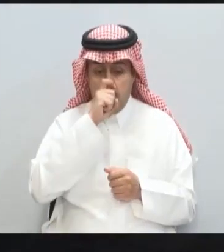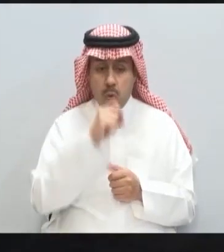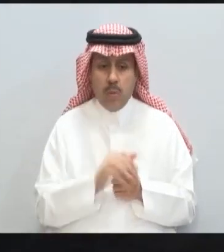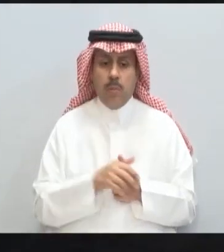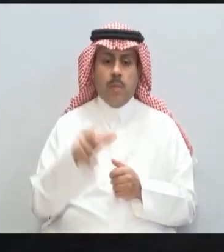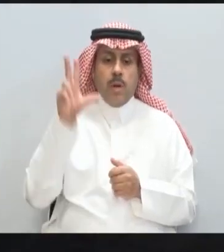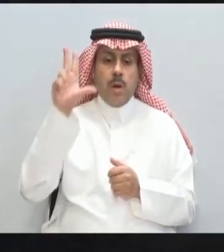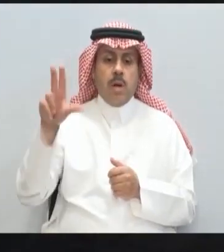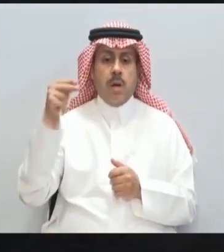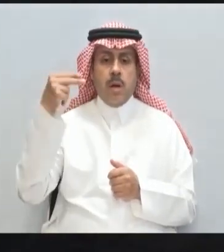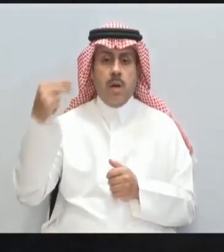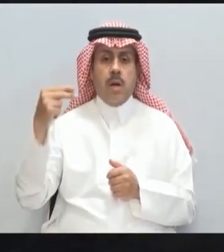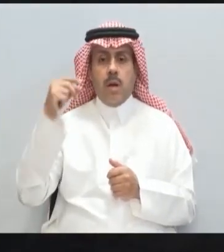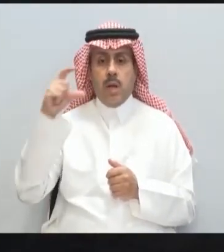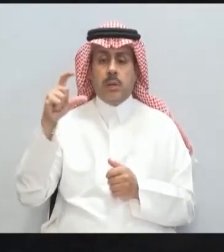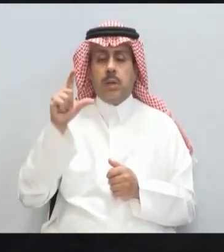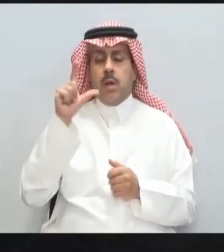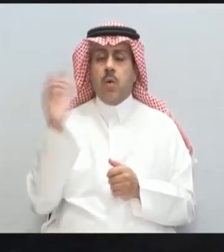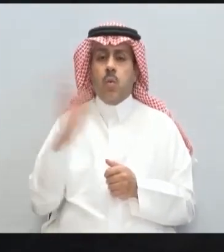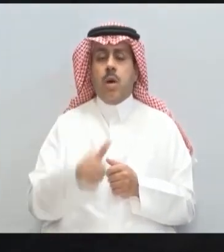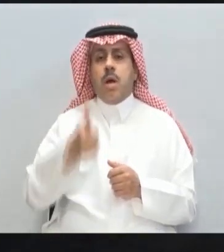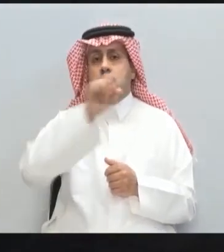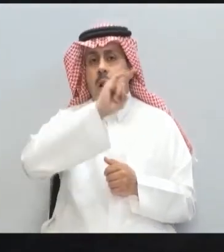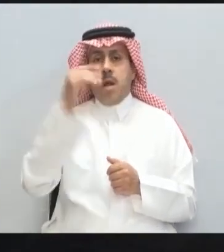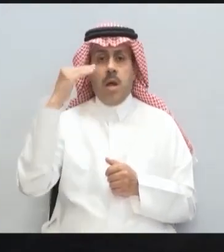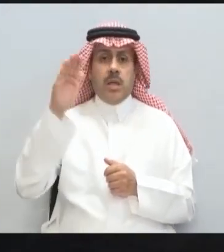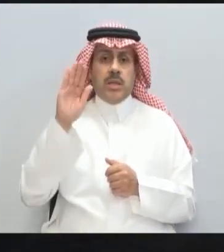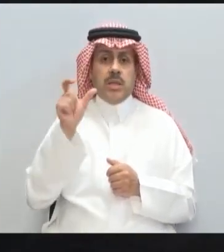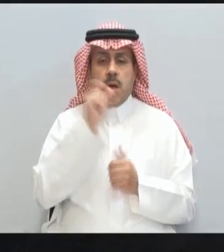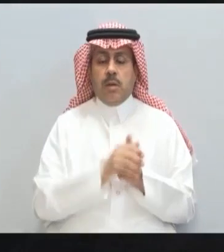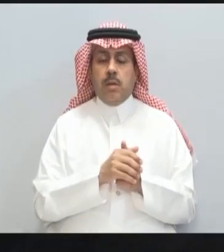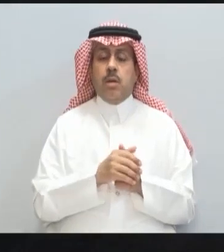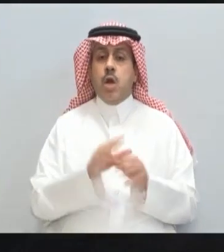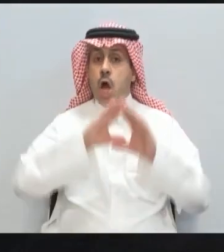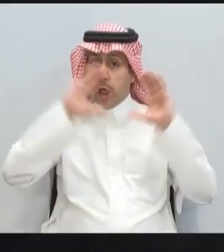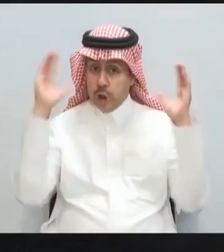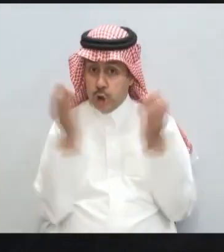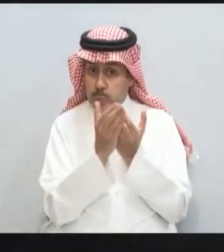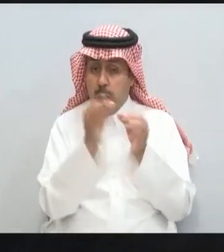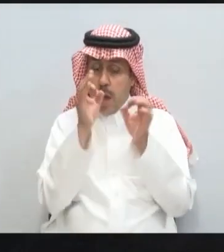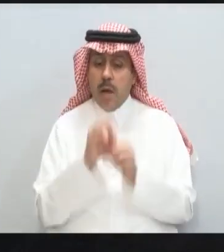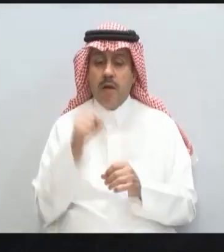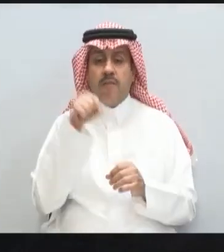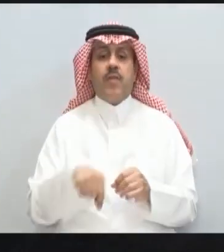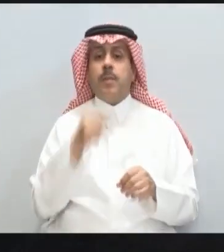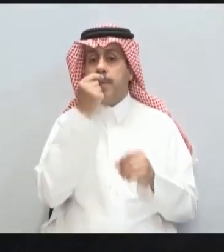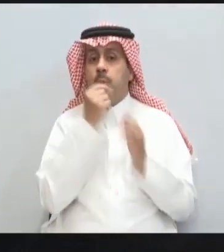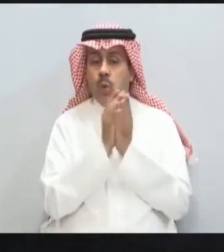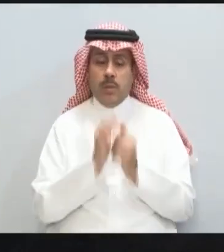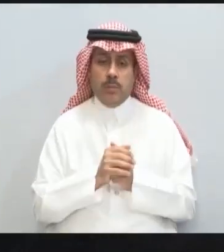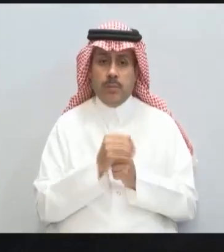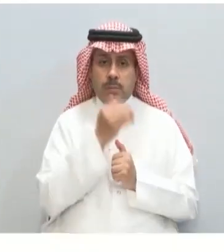اجمع ايه في كتاب الله جل جلاله السؤال لكم مطروح ايها الطلاب والطالبات وينبغي ان تنظروا في